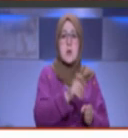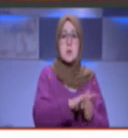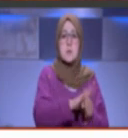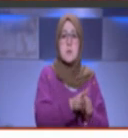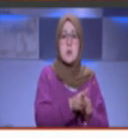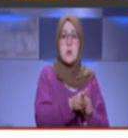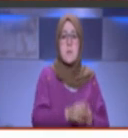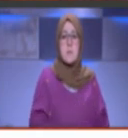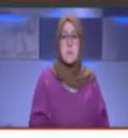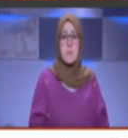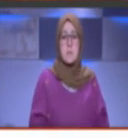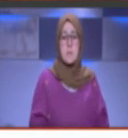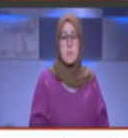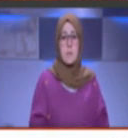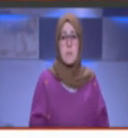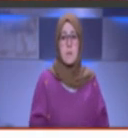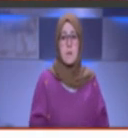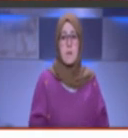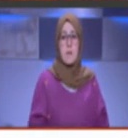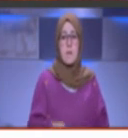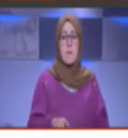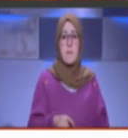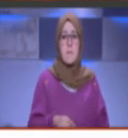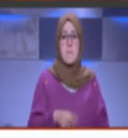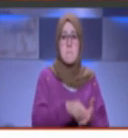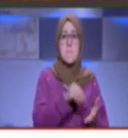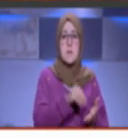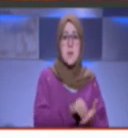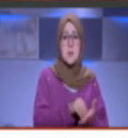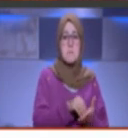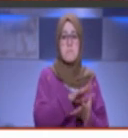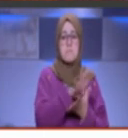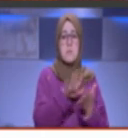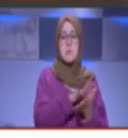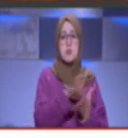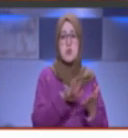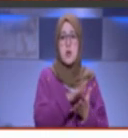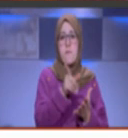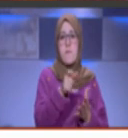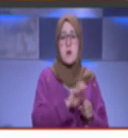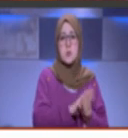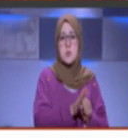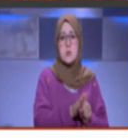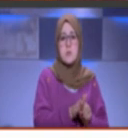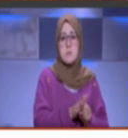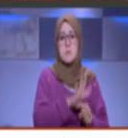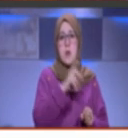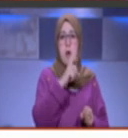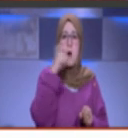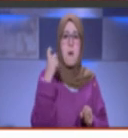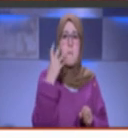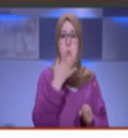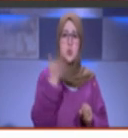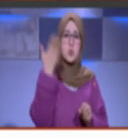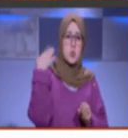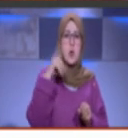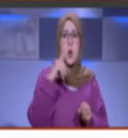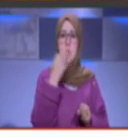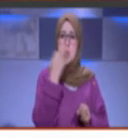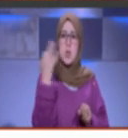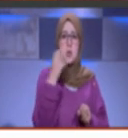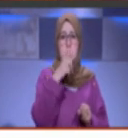هذا الفيروس في من حوالي 3 شهور ولا 4 شهور. ليه تأثير علينا